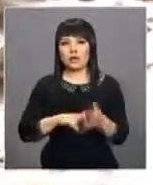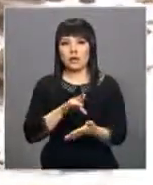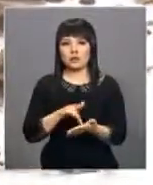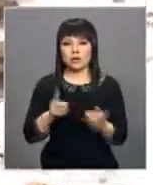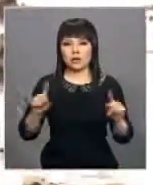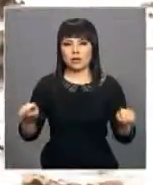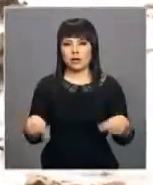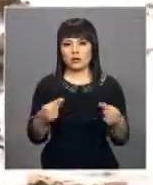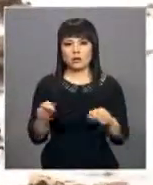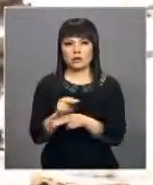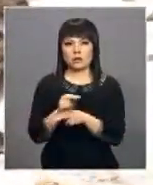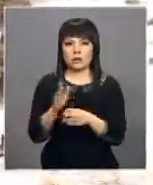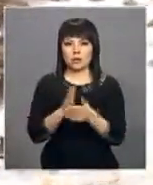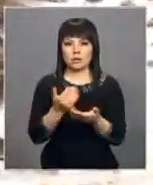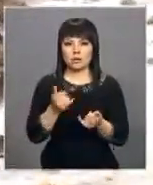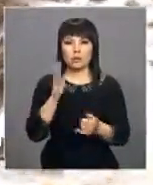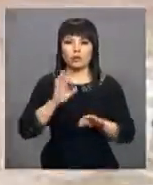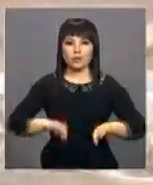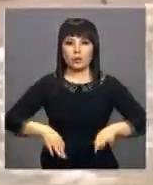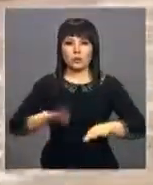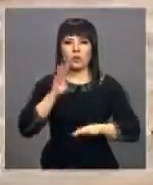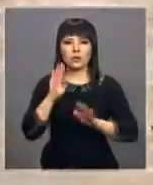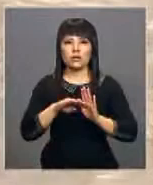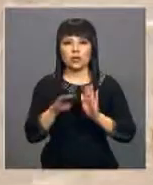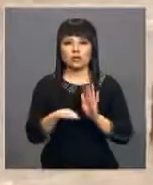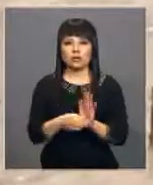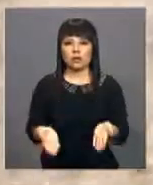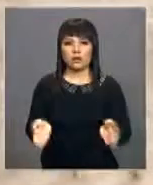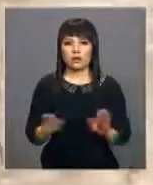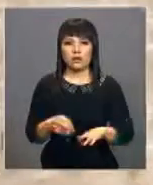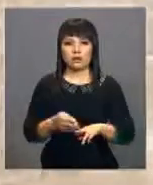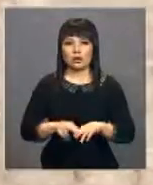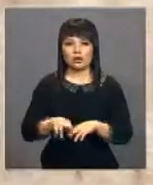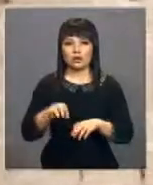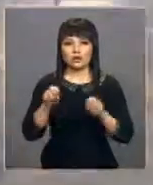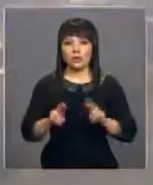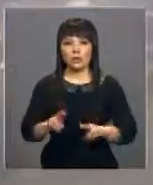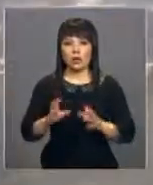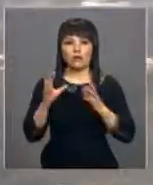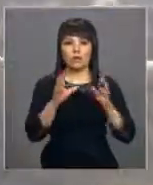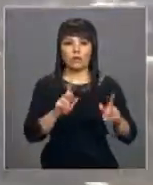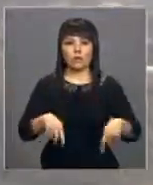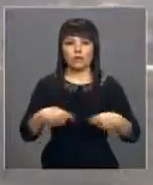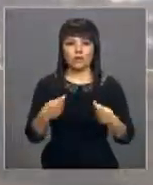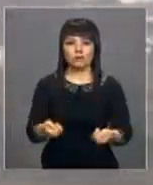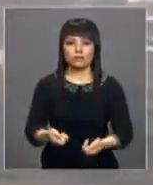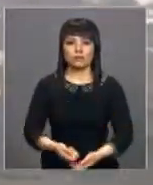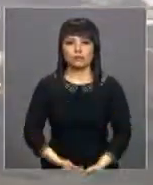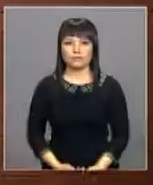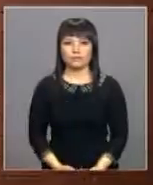қалпына келе бастады. Ал көлігі суға кеткендердің жүріп тұруына жергілікті әкімдік уақытша автобустар бөлген.